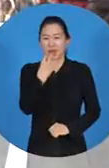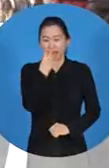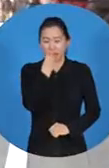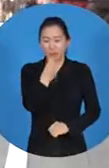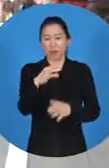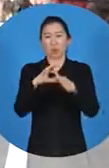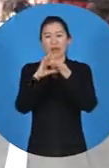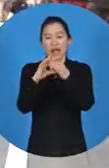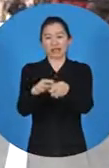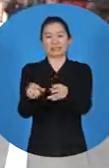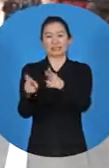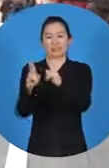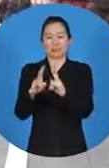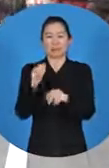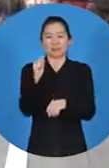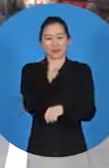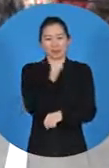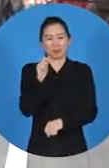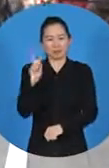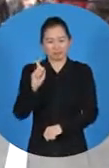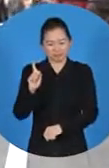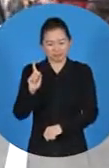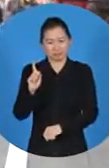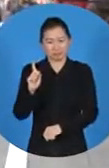魅力発信板橋ナビ、いかがでしたか。